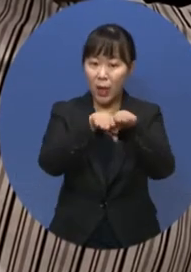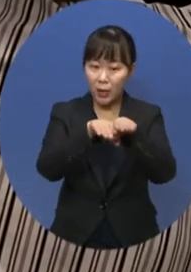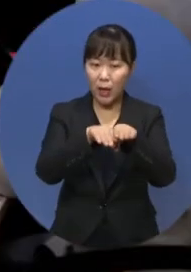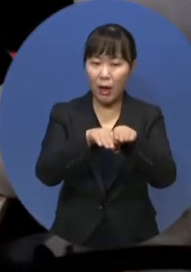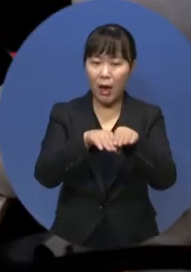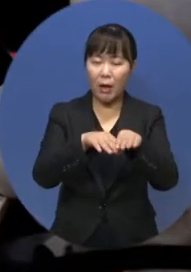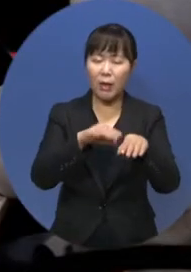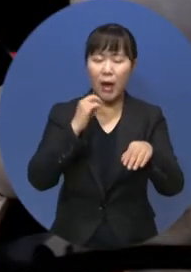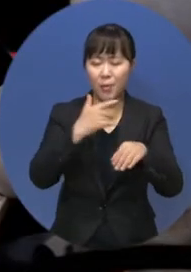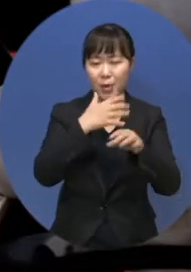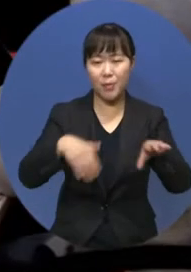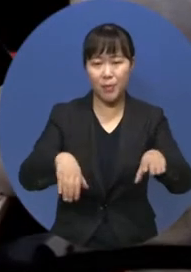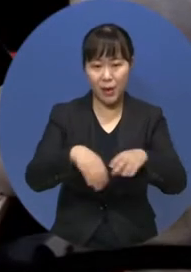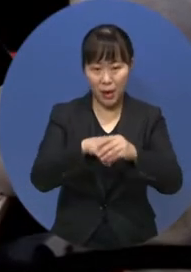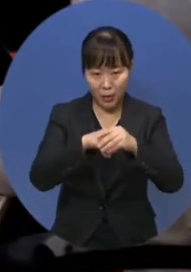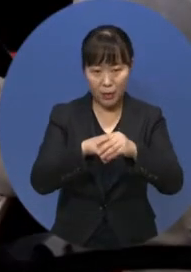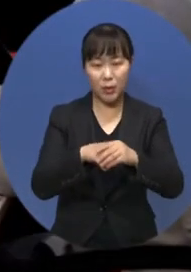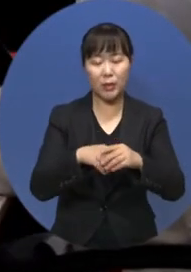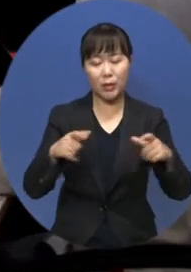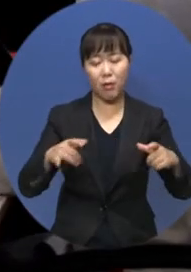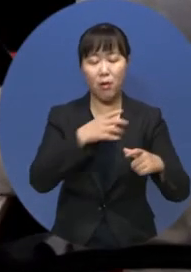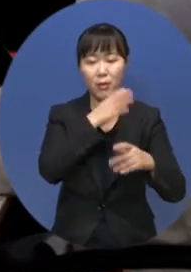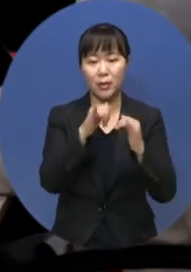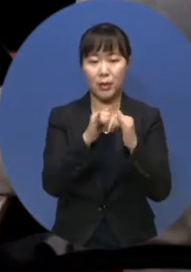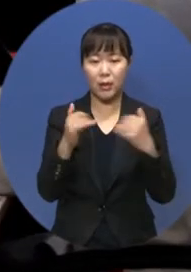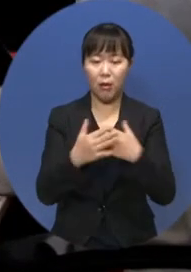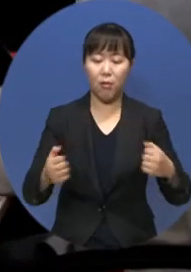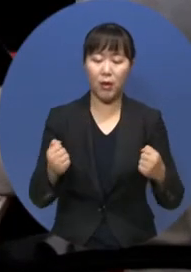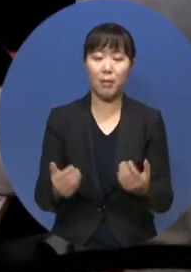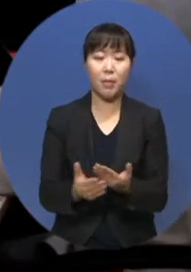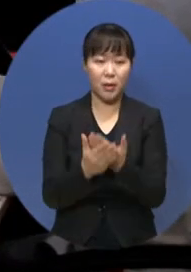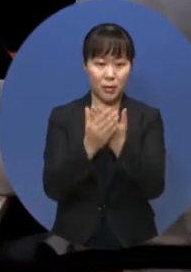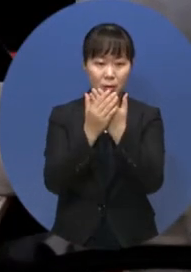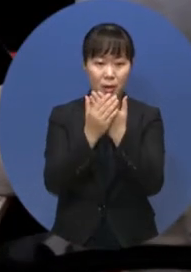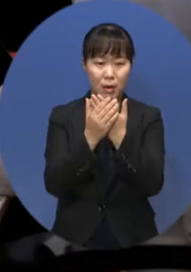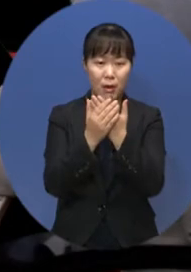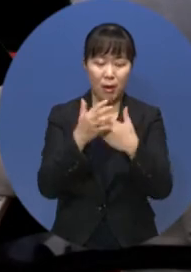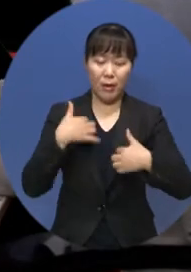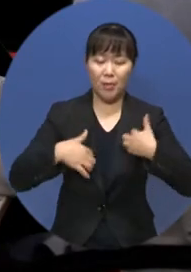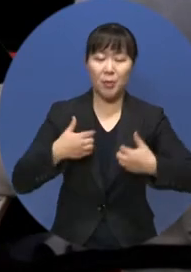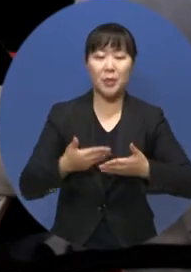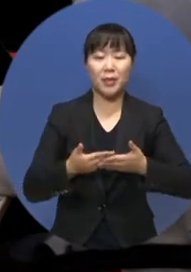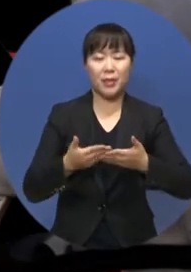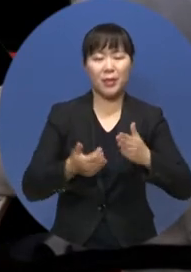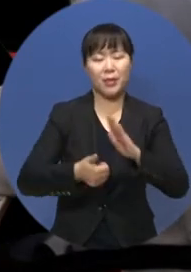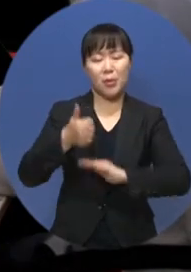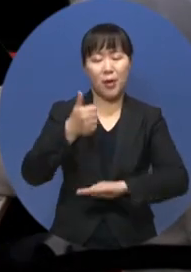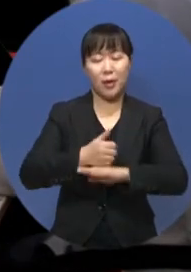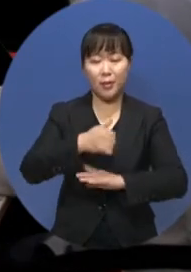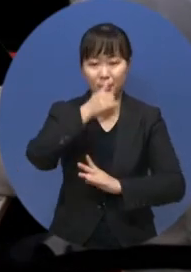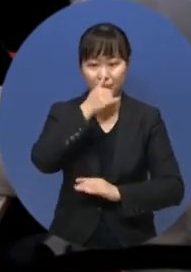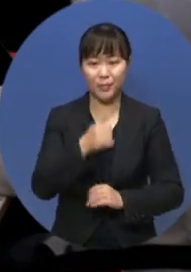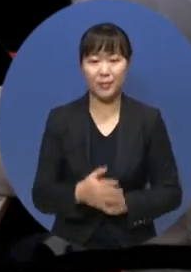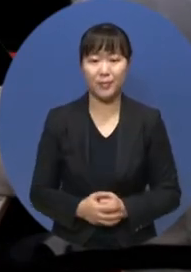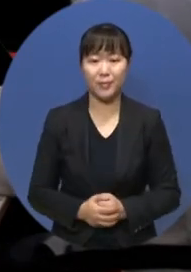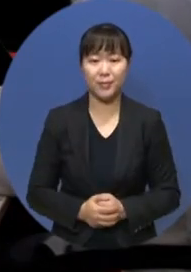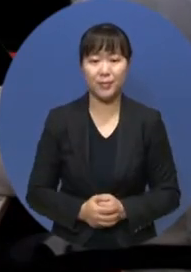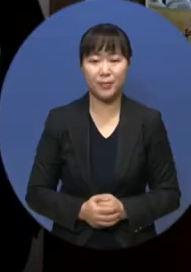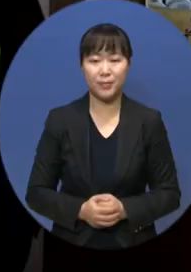아름다운 협업으로 지역 어르신들의 건강 증진에 큰 기쁨까지 드리는 성과를 내고 있습니다.